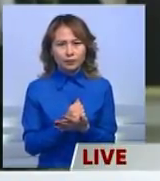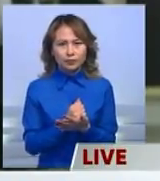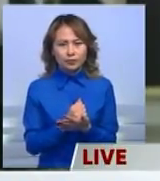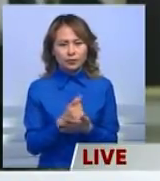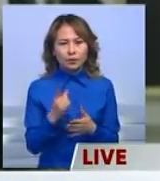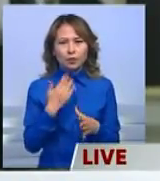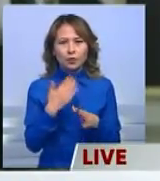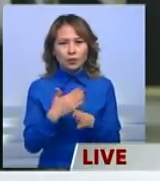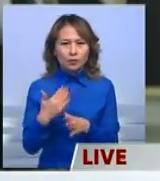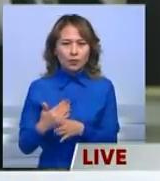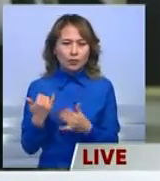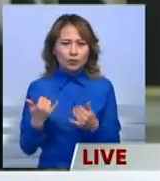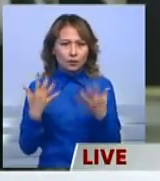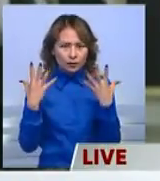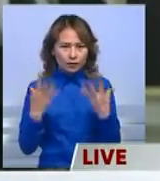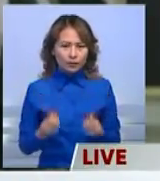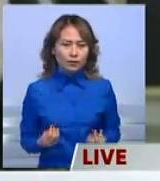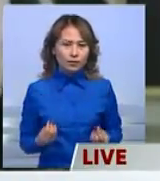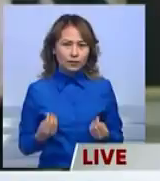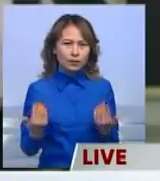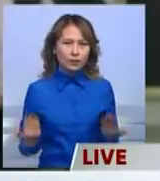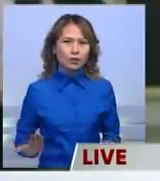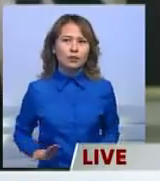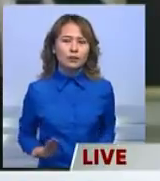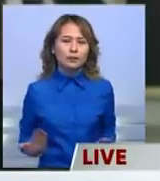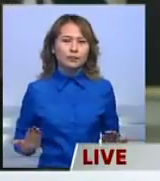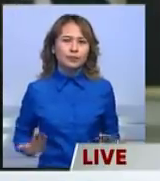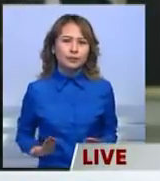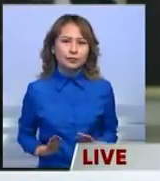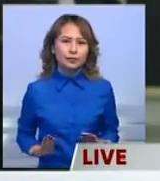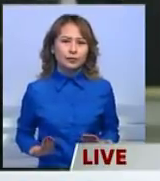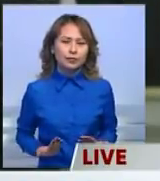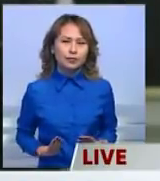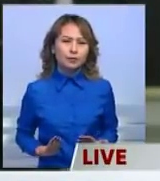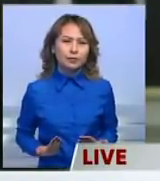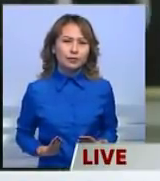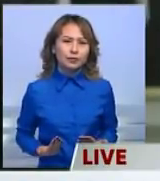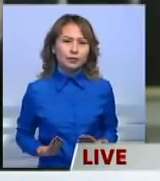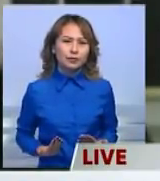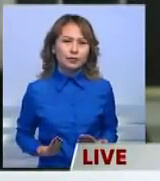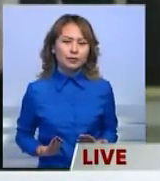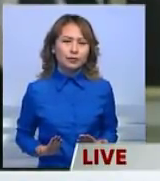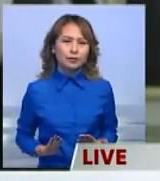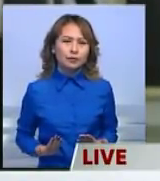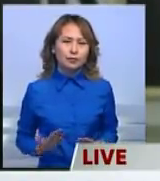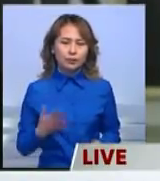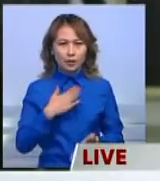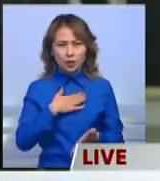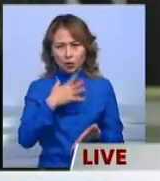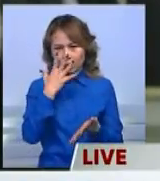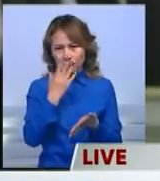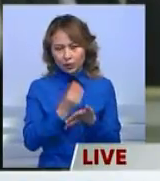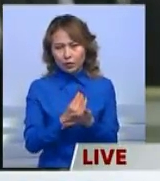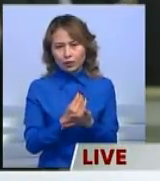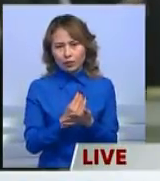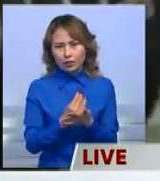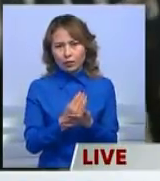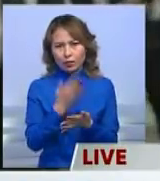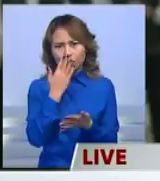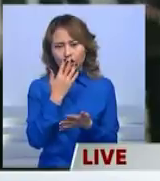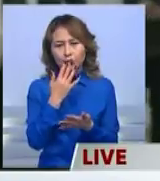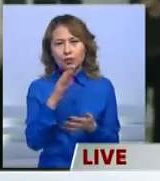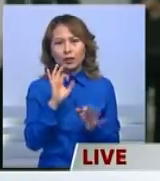жәрдем беріп, осы күнге дейін келіп атқан, өмір сүріп атқанымызға біз өзіміздің ұлтымыздың